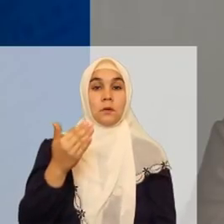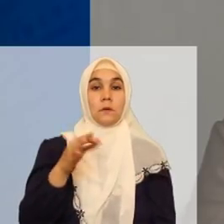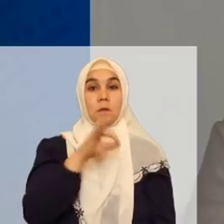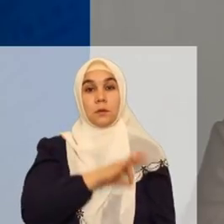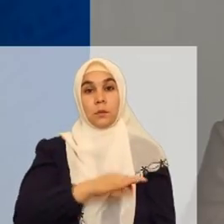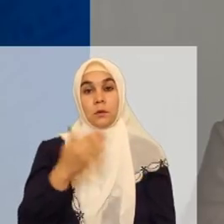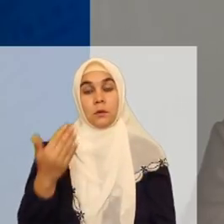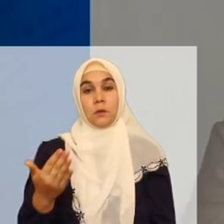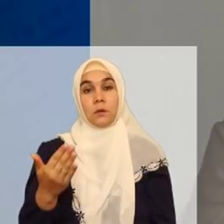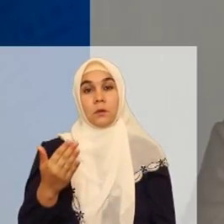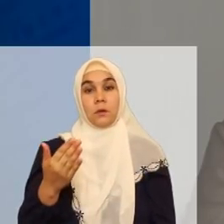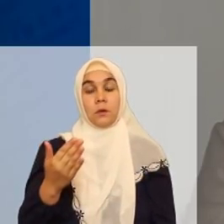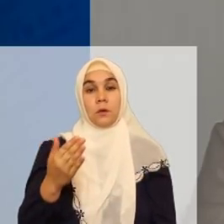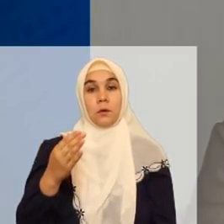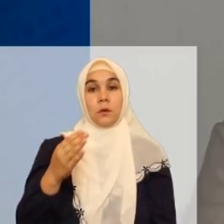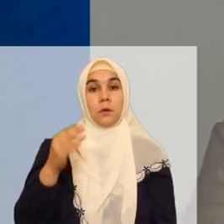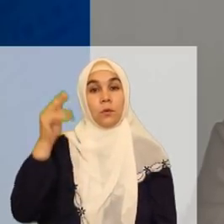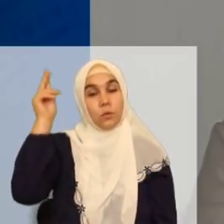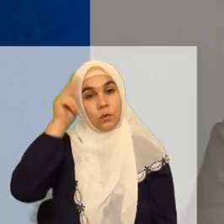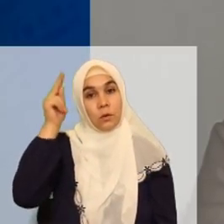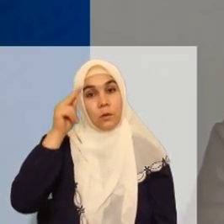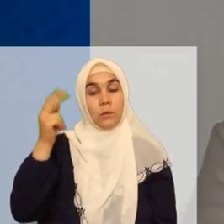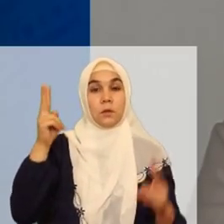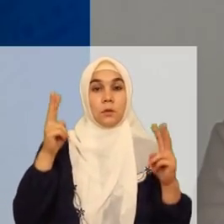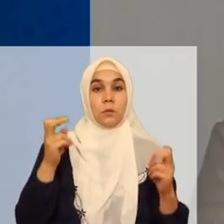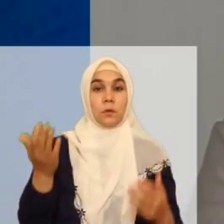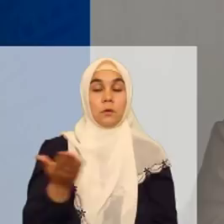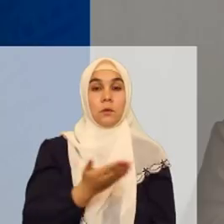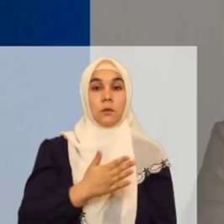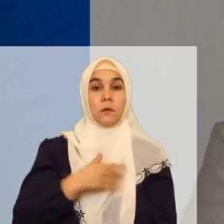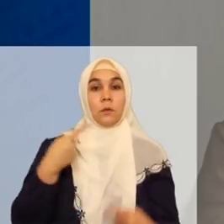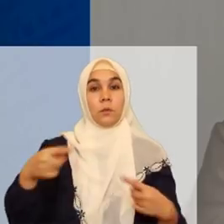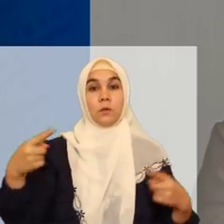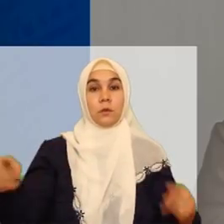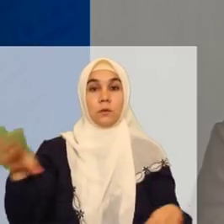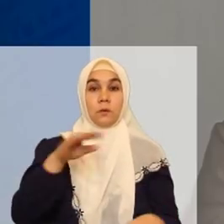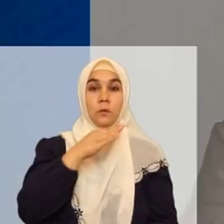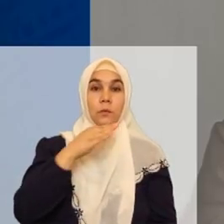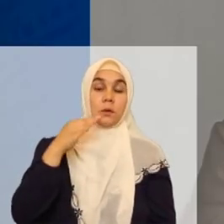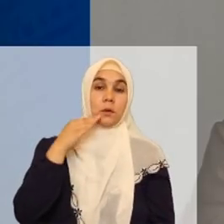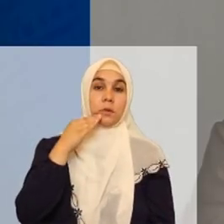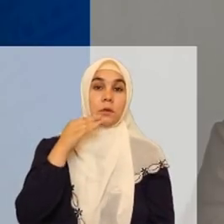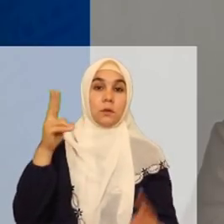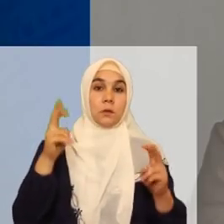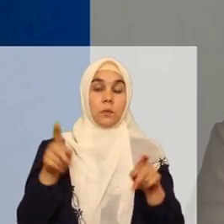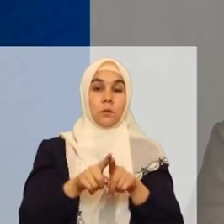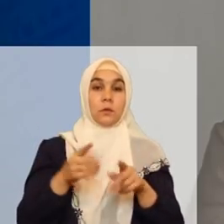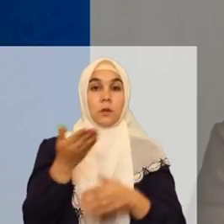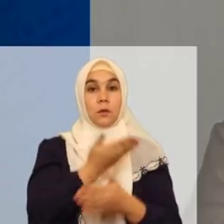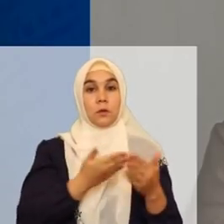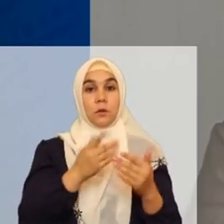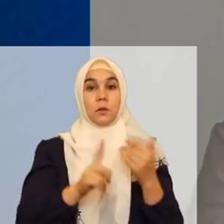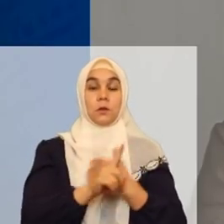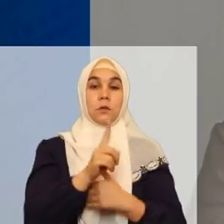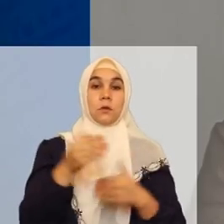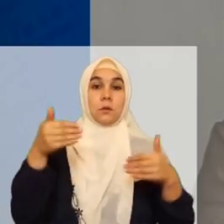samaralari, tarixi, mavzusi va boshqa ko'pgina mavzularda suhbatlar